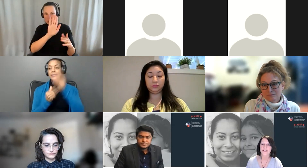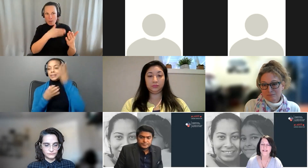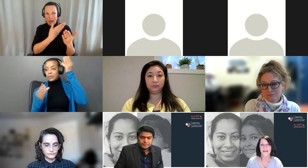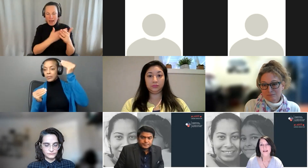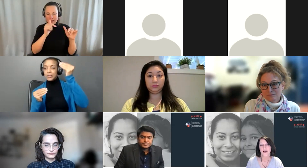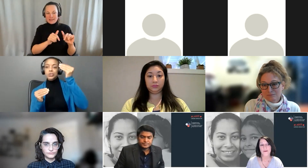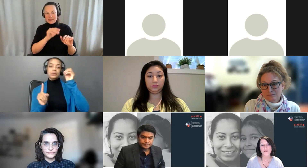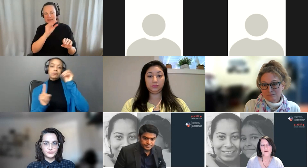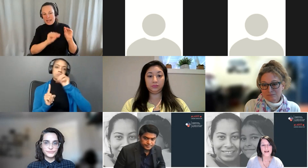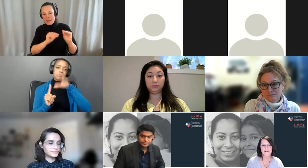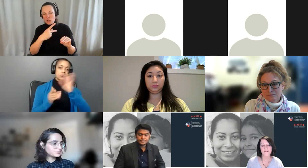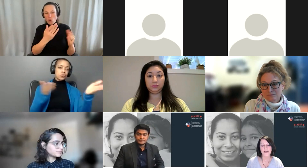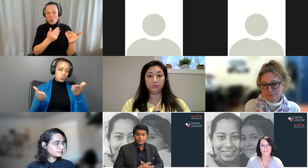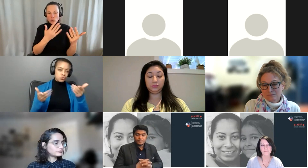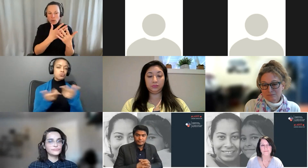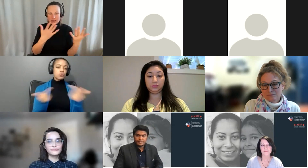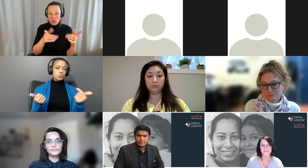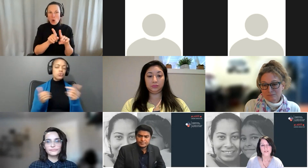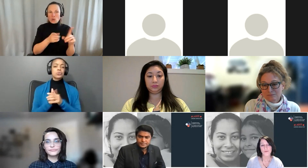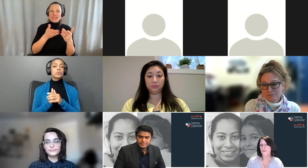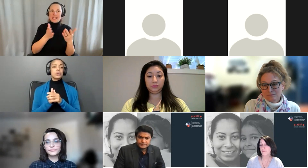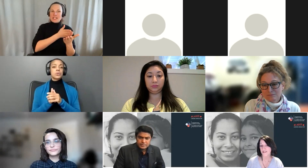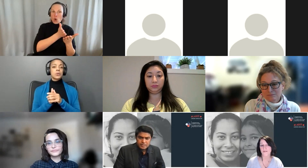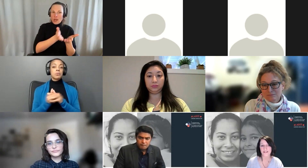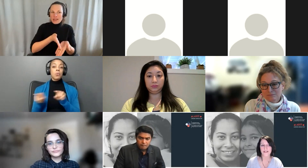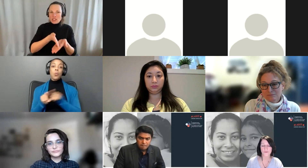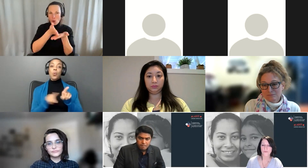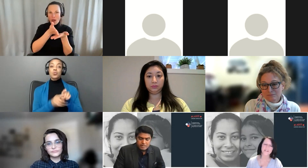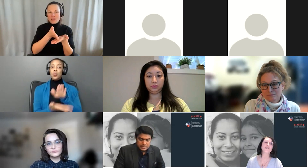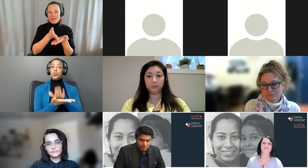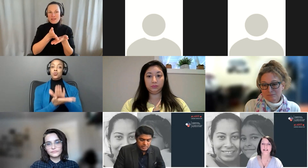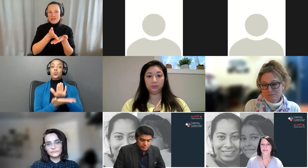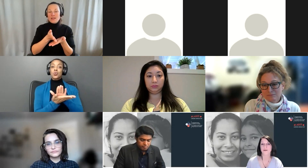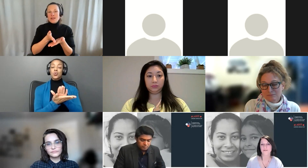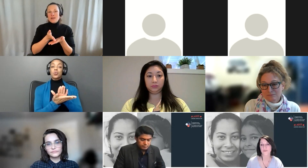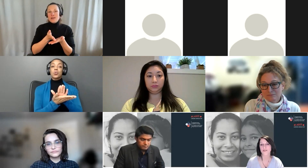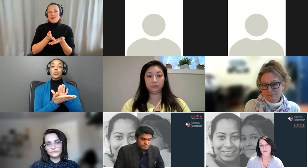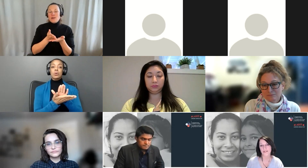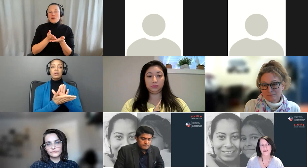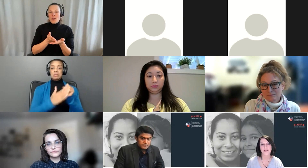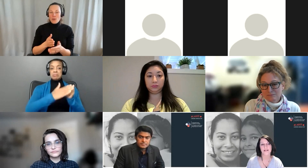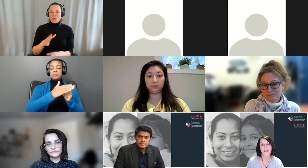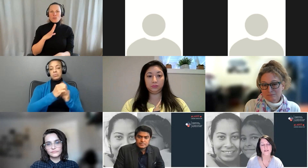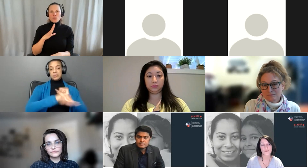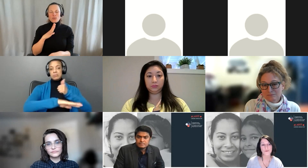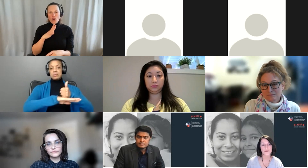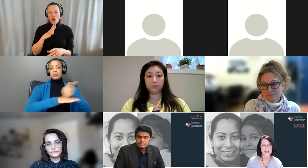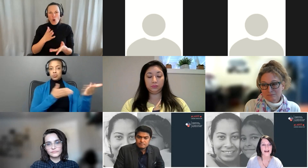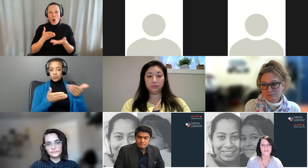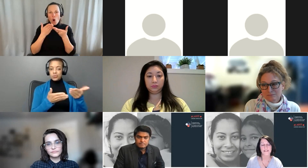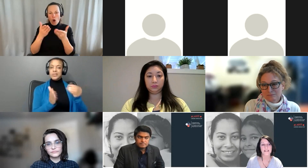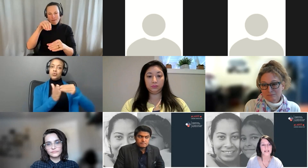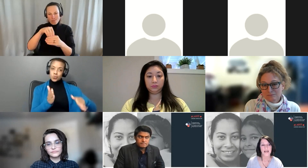de services d'orientation. Nous avons aussi des services aux écoles où nous travaillons directement